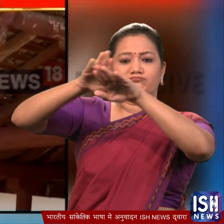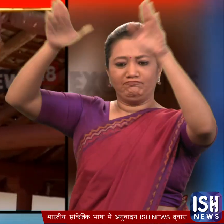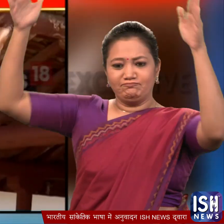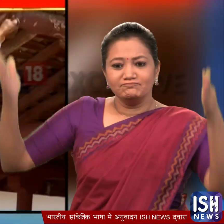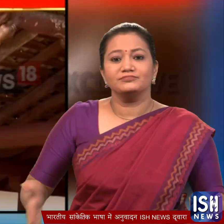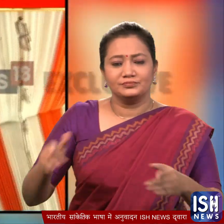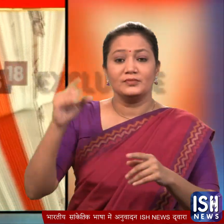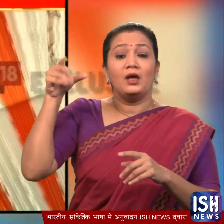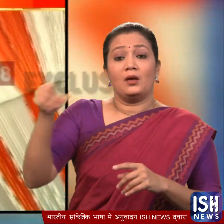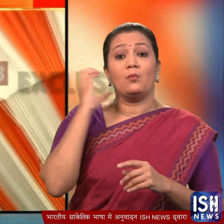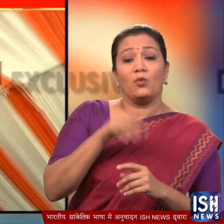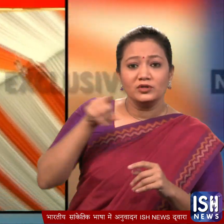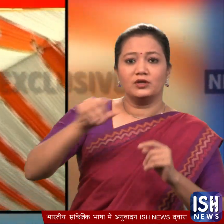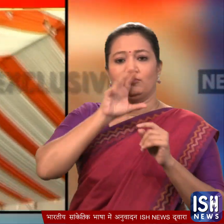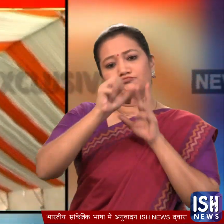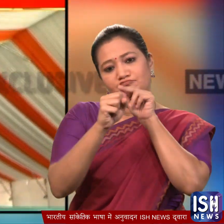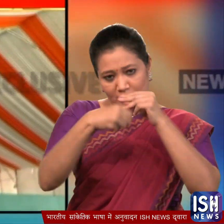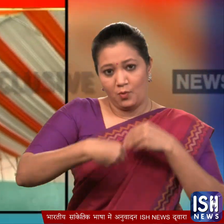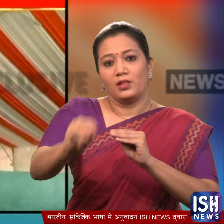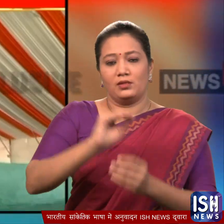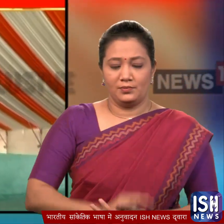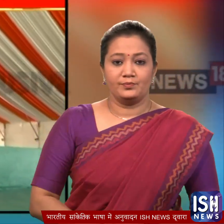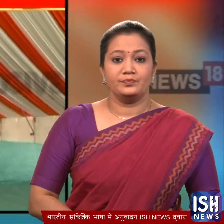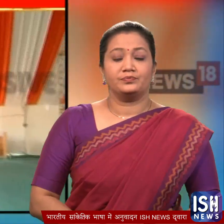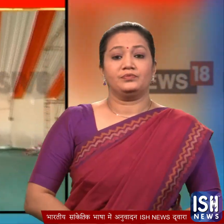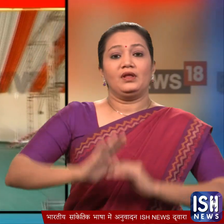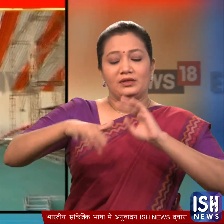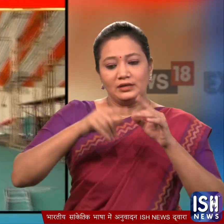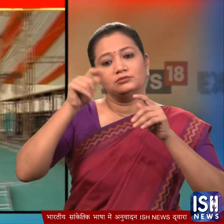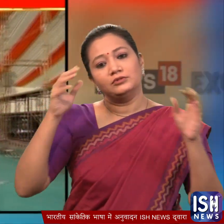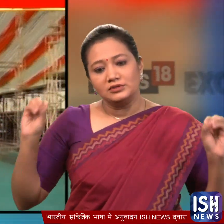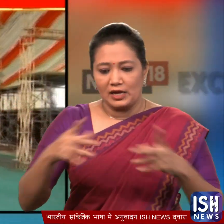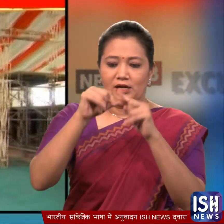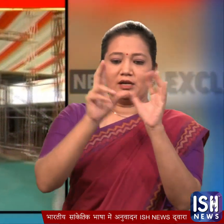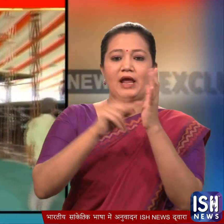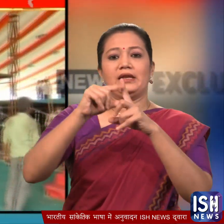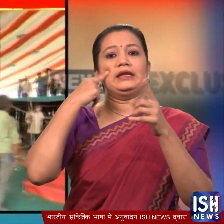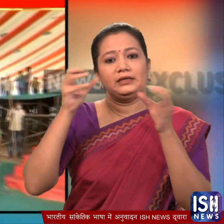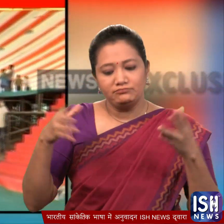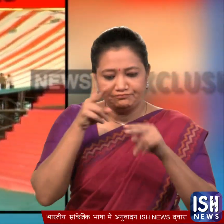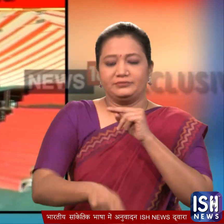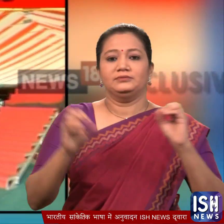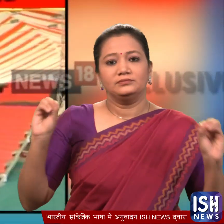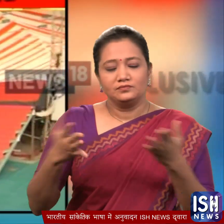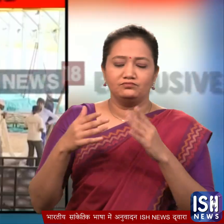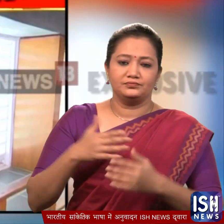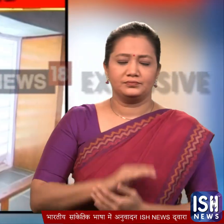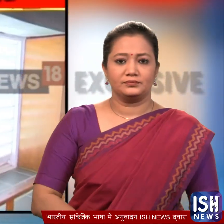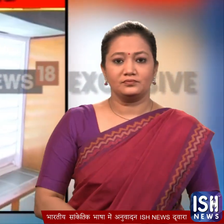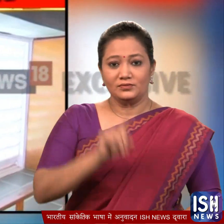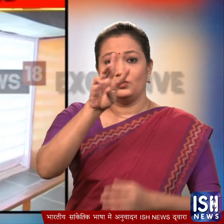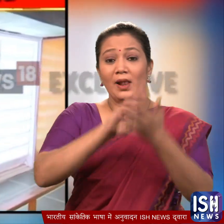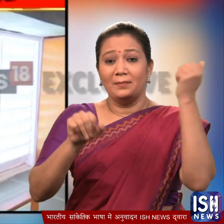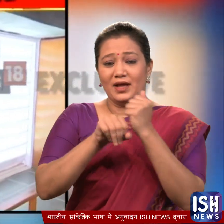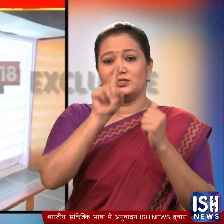बड़ा पंडाल भी बनाया गया, जहां प्रधानमंत्री लोगों को संबोधित करेंगे। उसके बाद दांडी यात्रा की शुरुआत होगी।